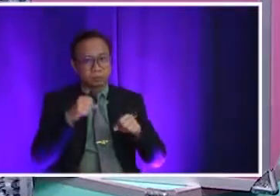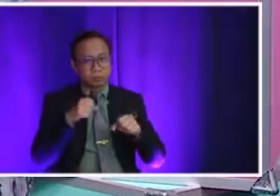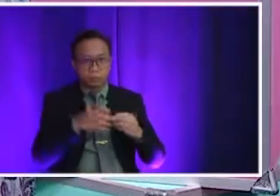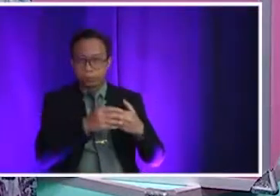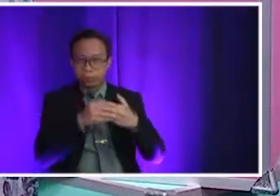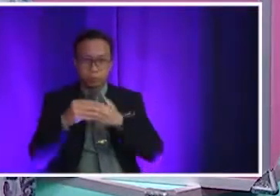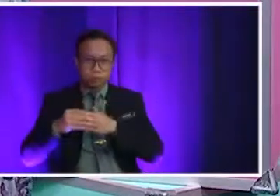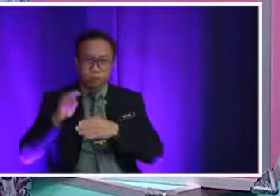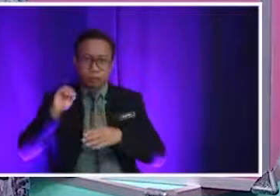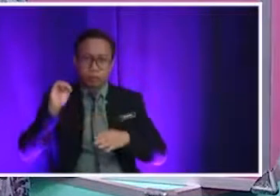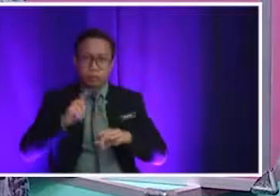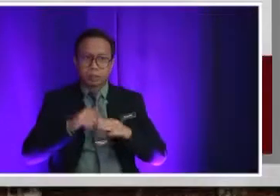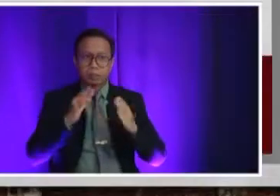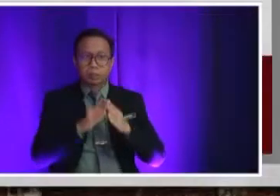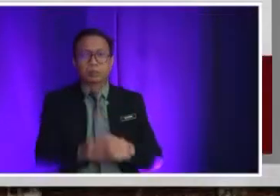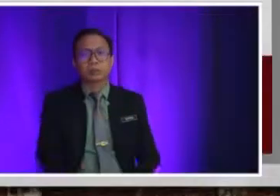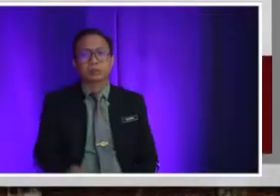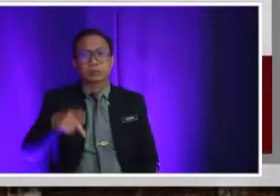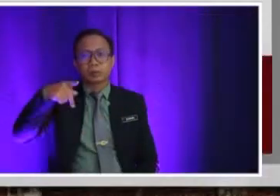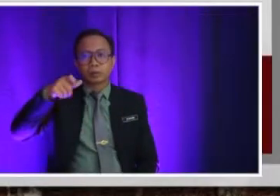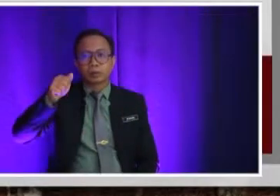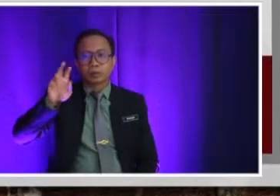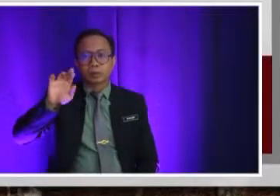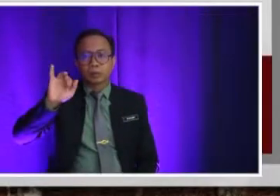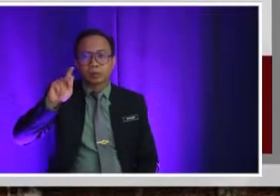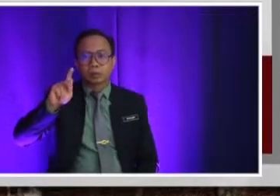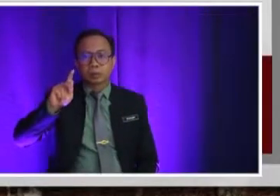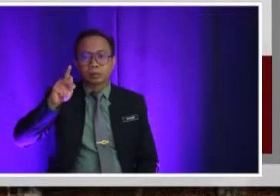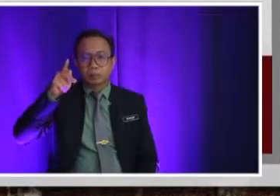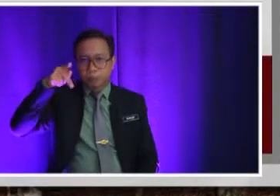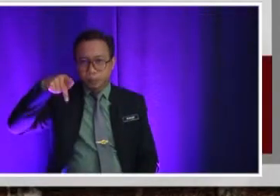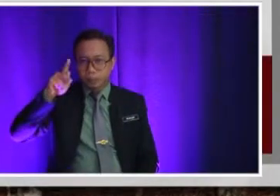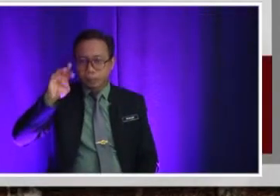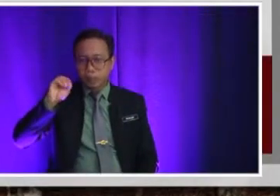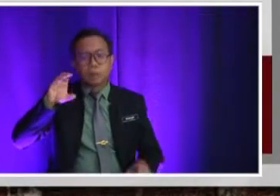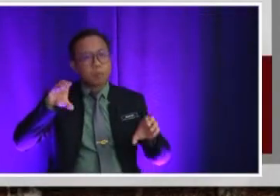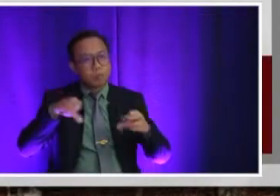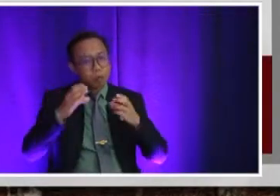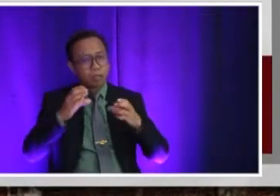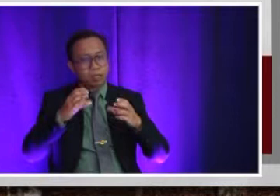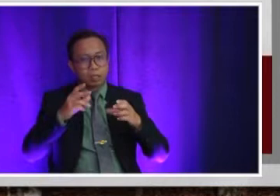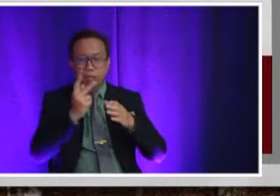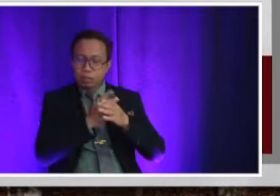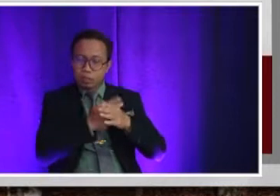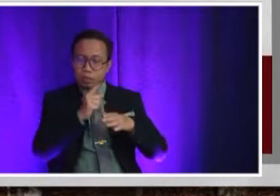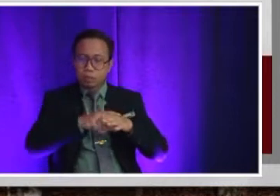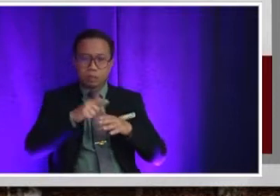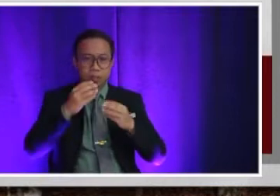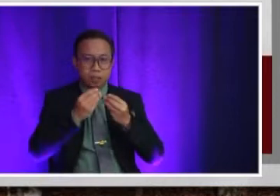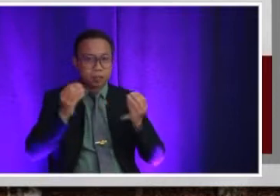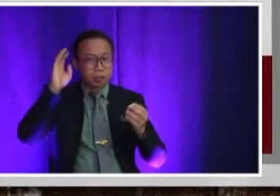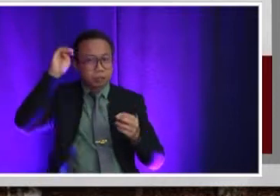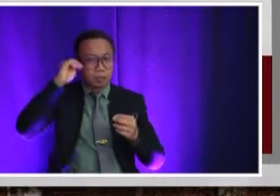rumah mi4i komunisme layak berpeluang untuk membuat kekacauan untuk menguasai tanah Melayu keren